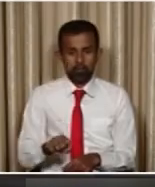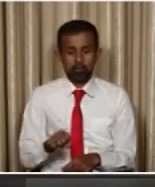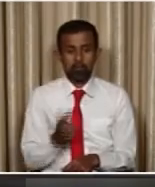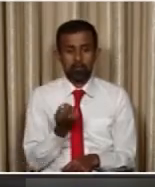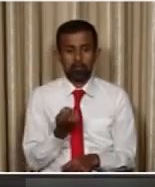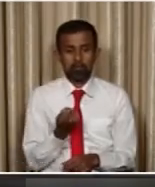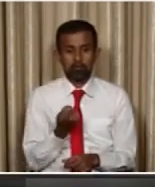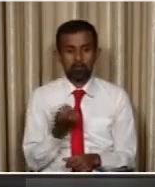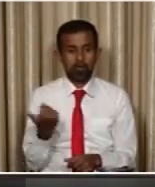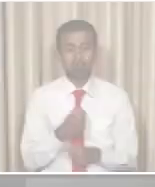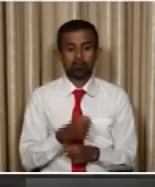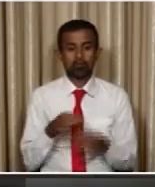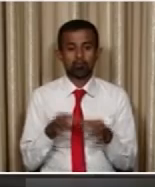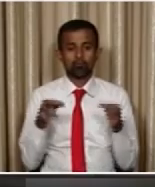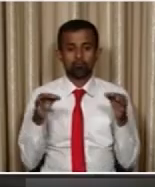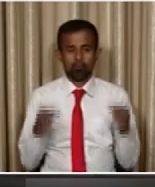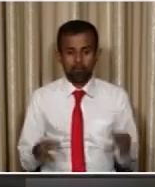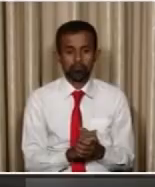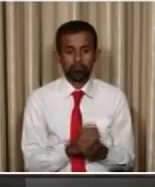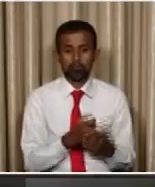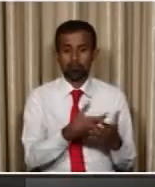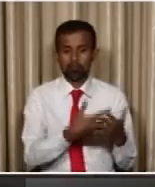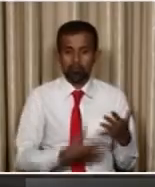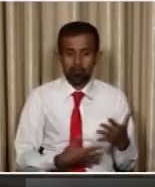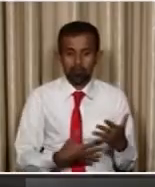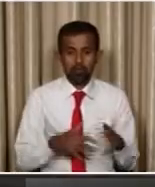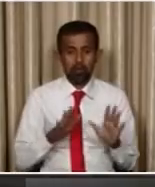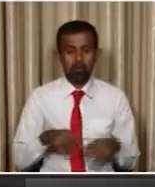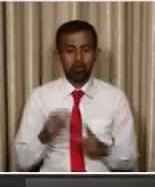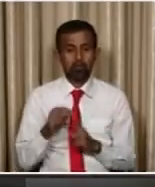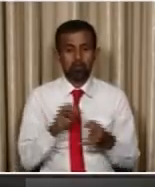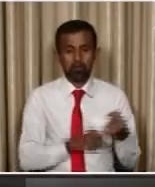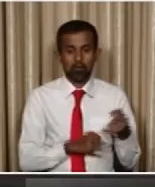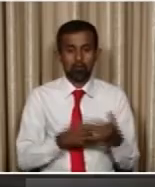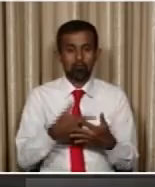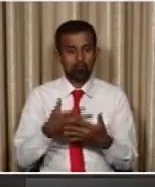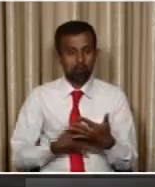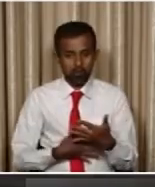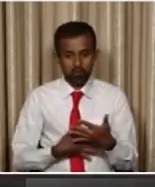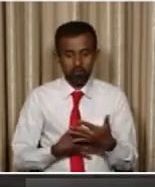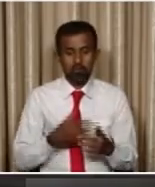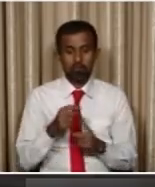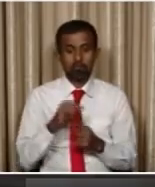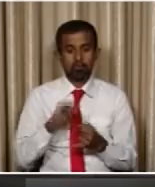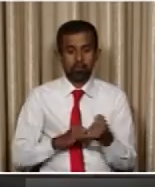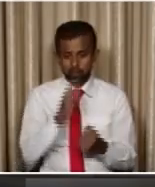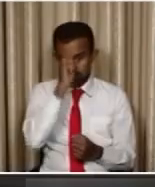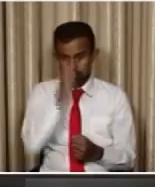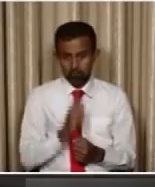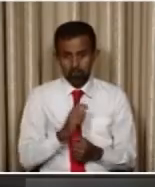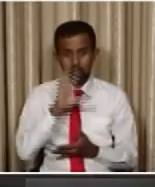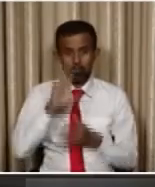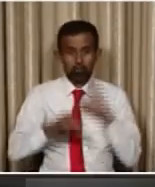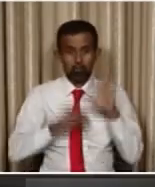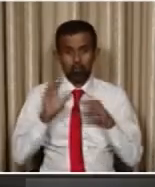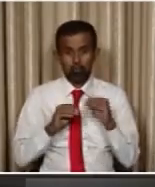මේ නව ගැසට් එක මගින් පරිවර්තනය කරලා තියෙනවා. අවසානයේ ප්‍රාදේශීය ලේකම්තුමාගේ වාර්තාව, ප්‍රාදේශීය ලේකම්තුමා විසින් රැස් කරන